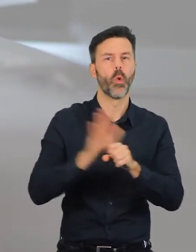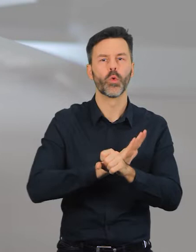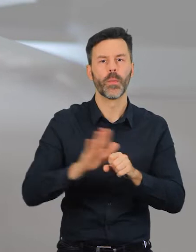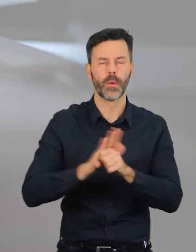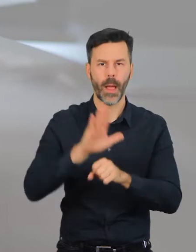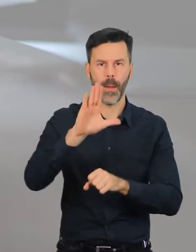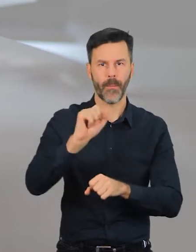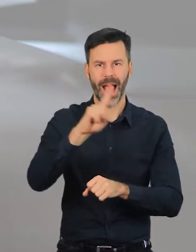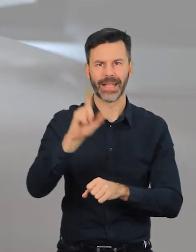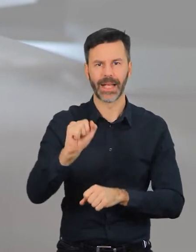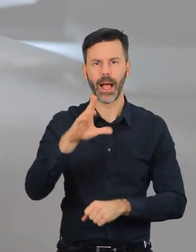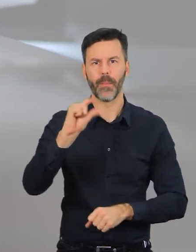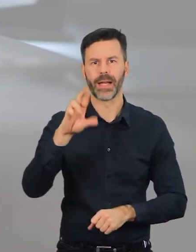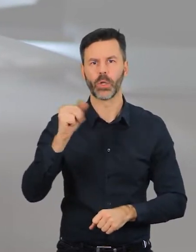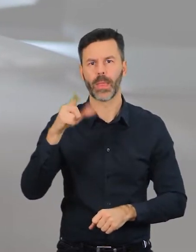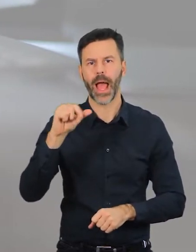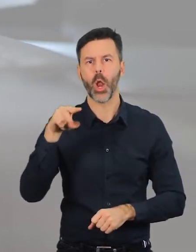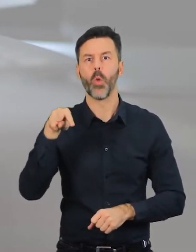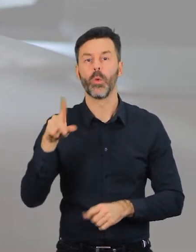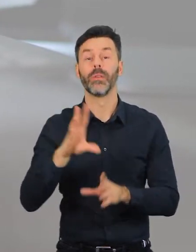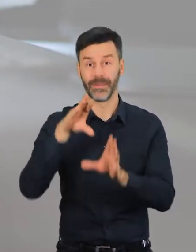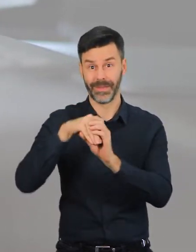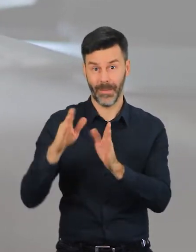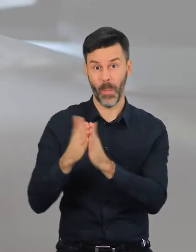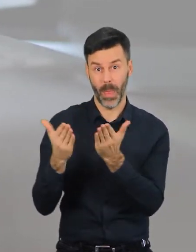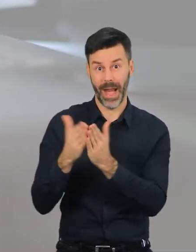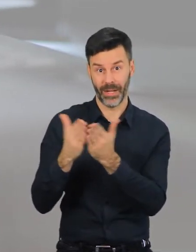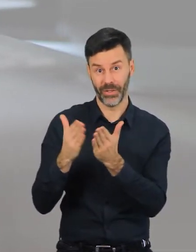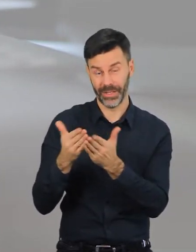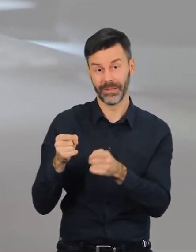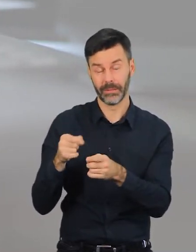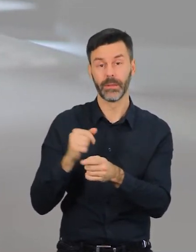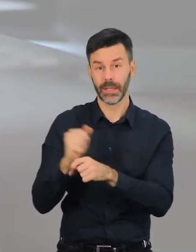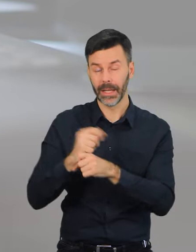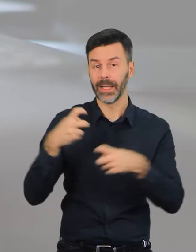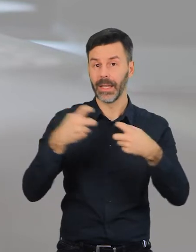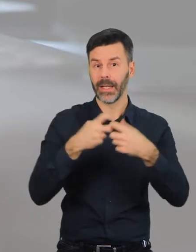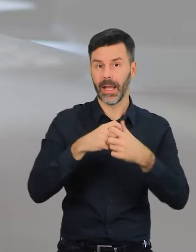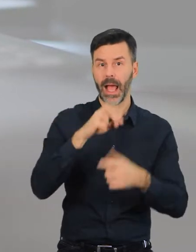zgodnie z instrukcją zawartą w podręczniku beneficjenta, dostępnym na stronie